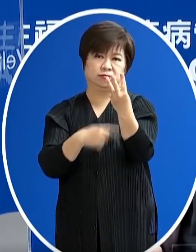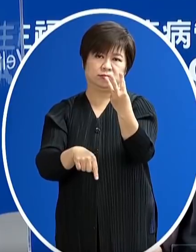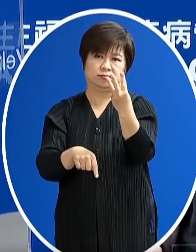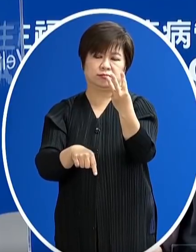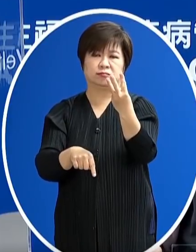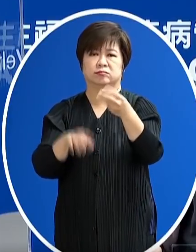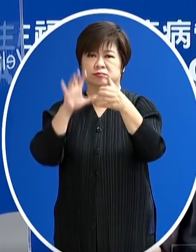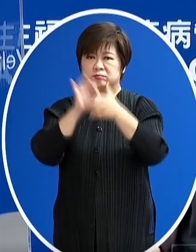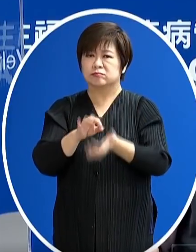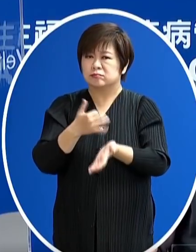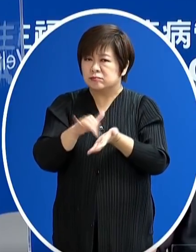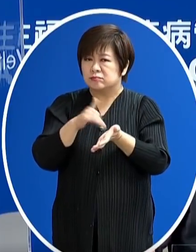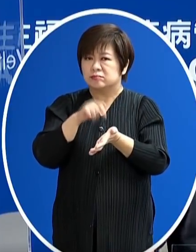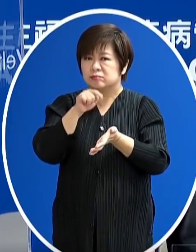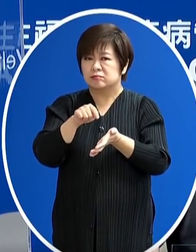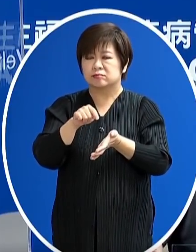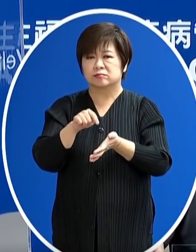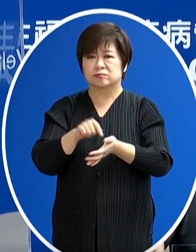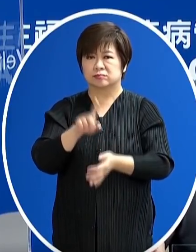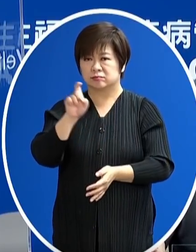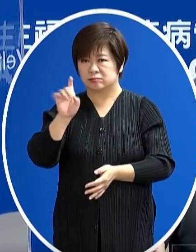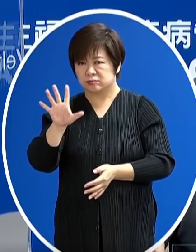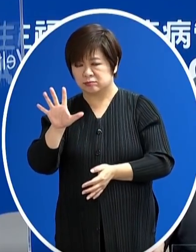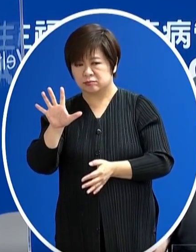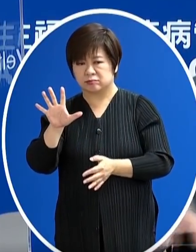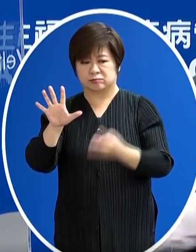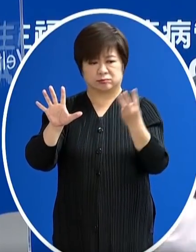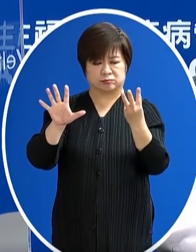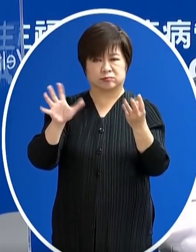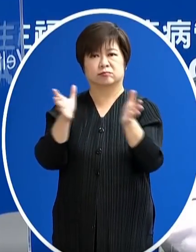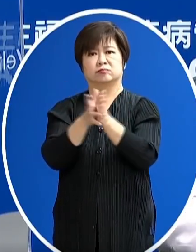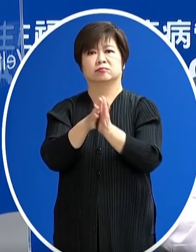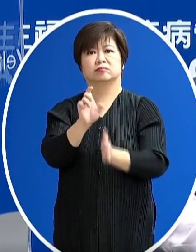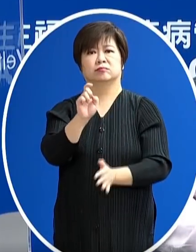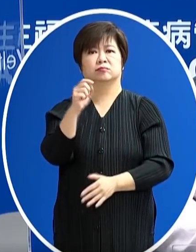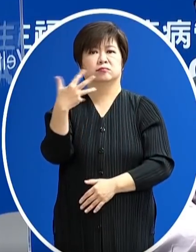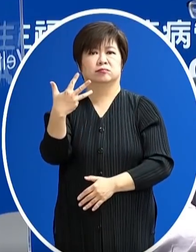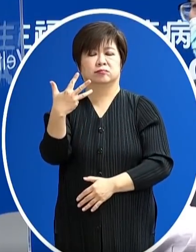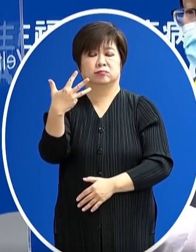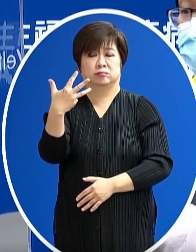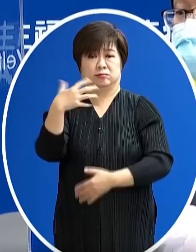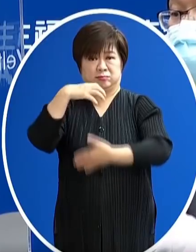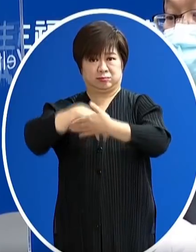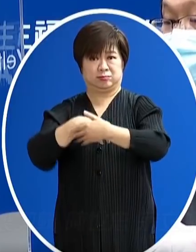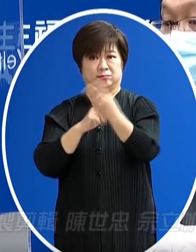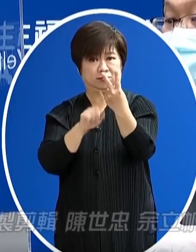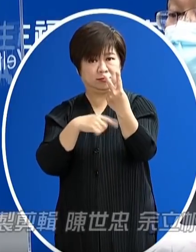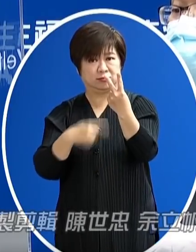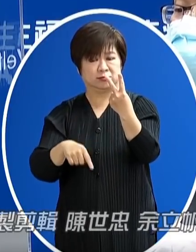以现在总共15+3等于是18，那又有2位是列